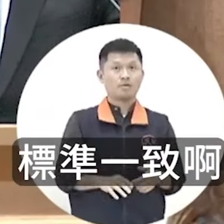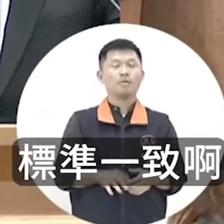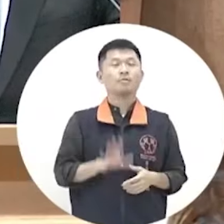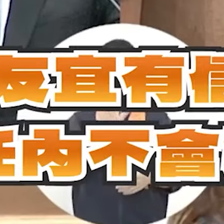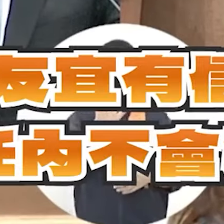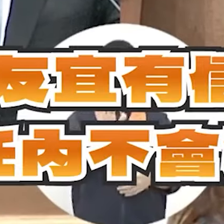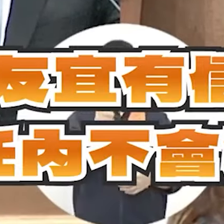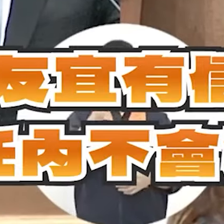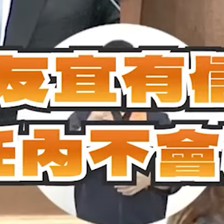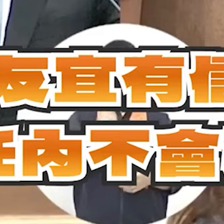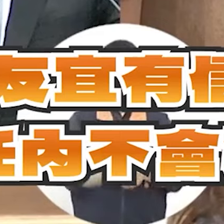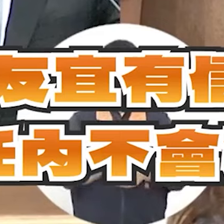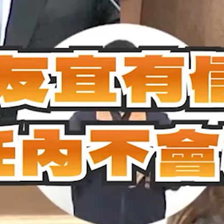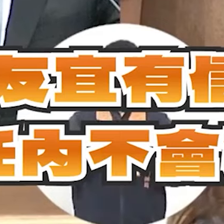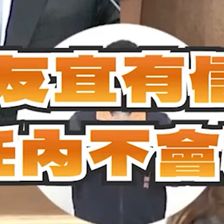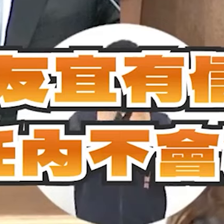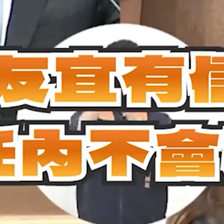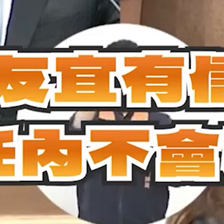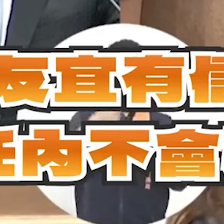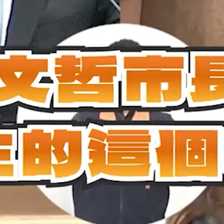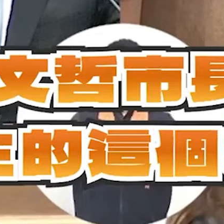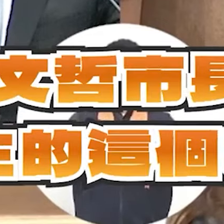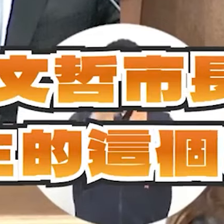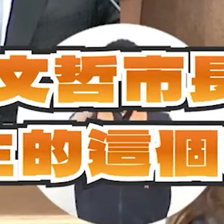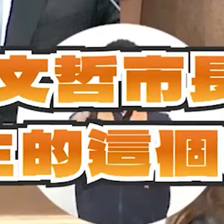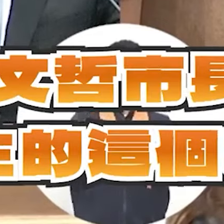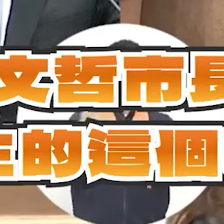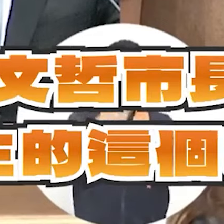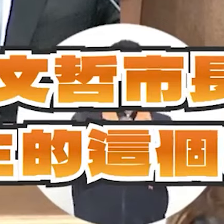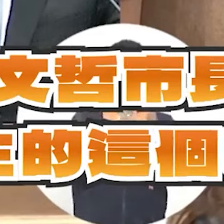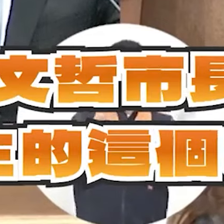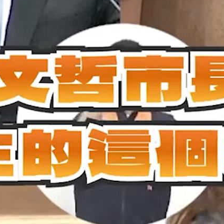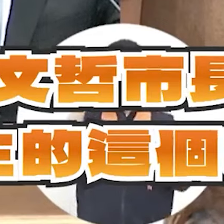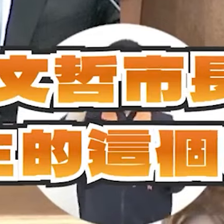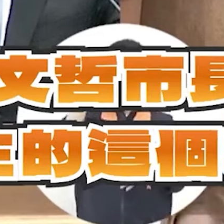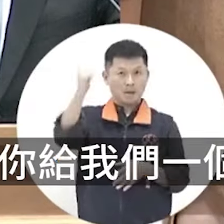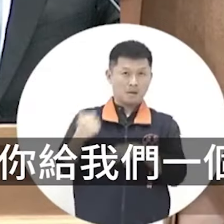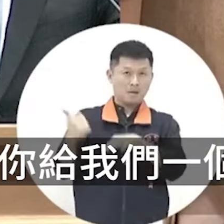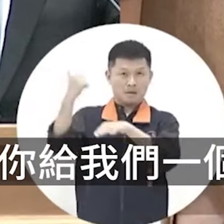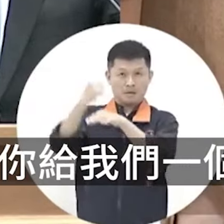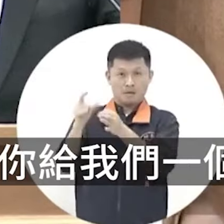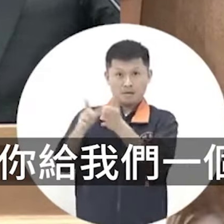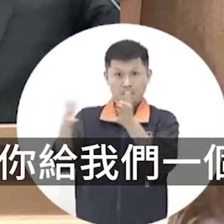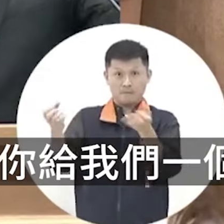棒， 一致啊。 侯友宜有信心在任内不会发生像柯文哲市长任内发生的这个案子，谢谢你给我们一个承诺。